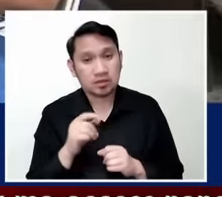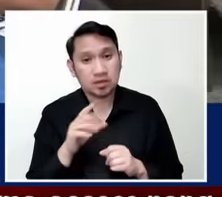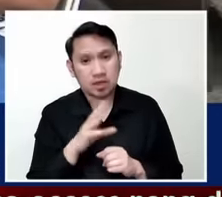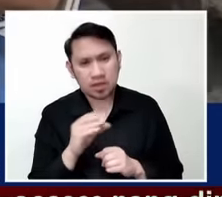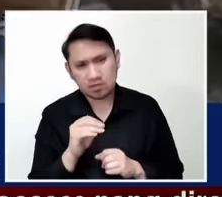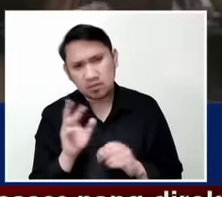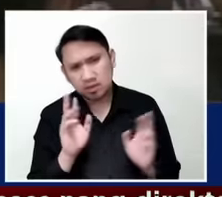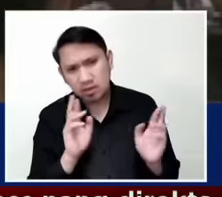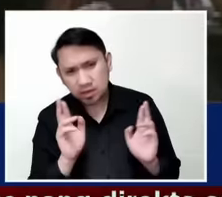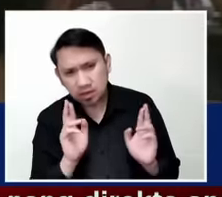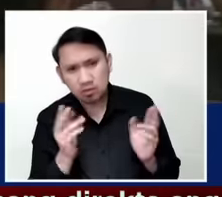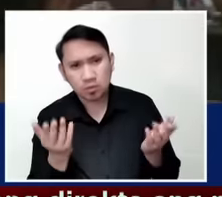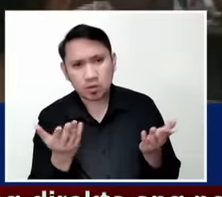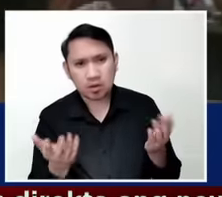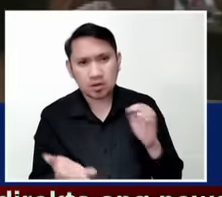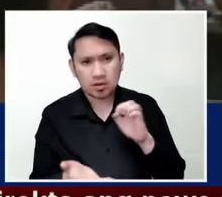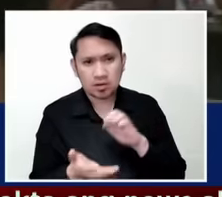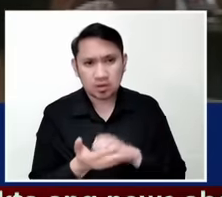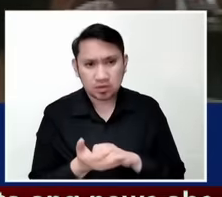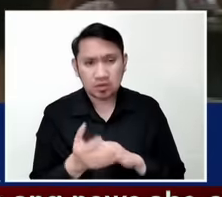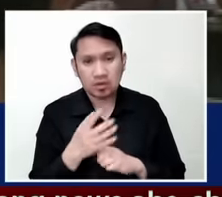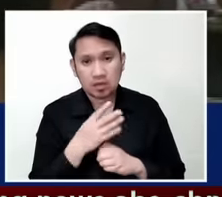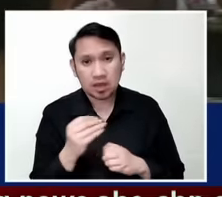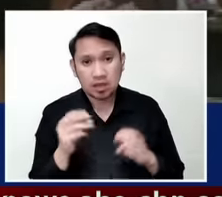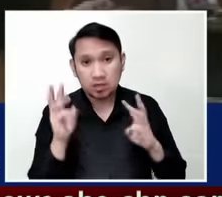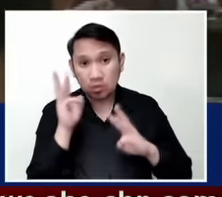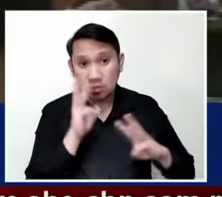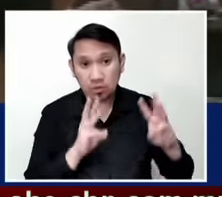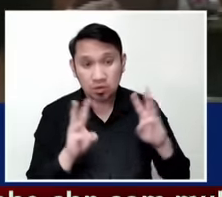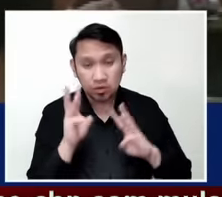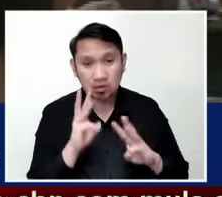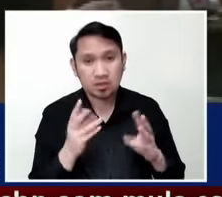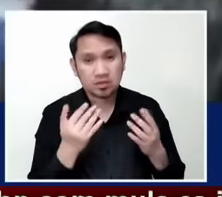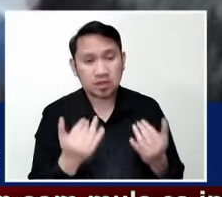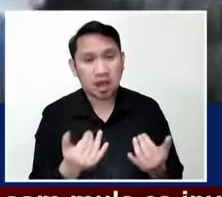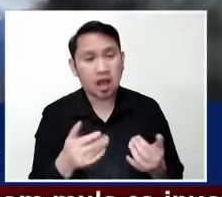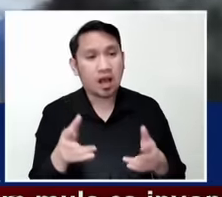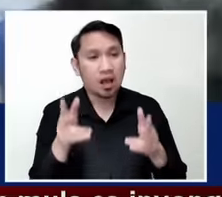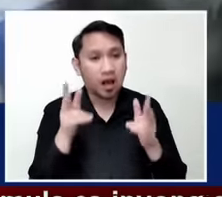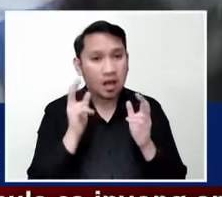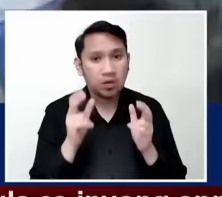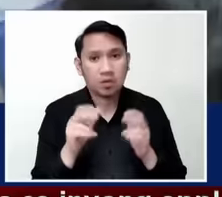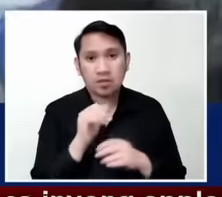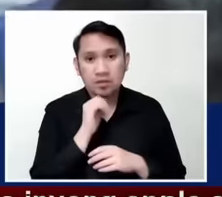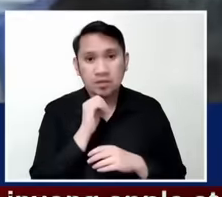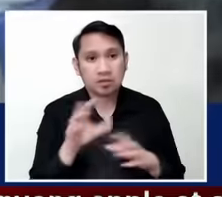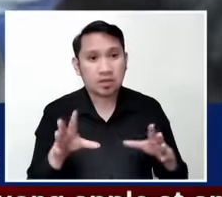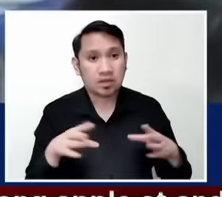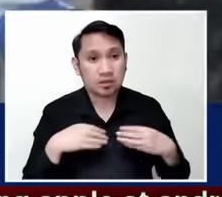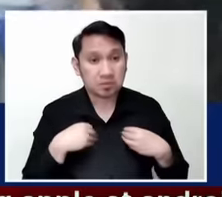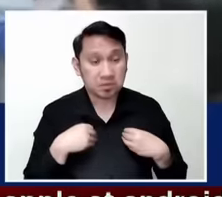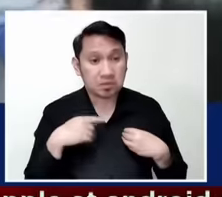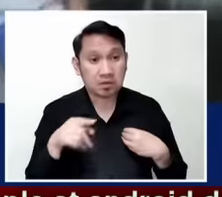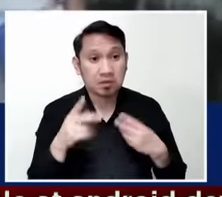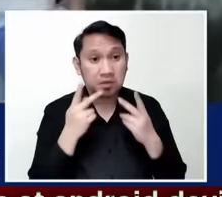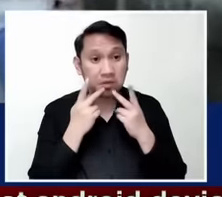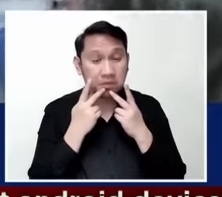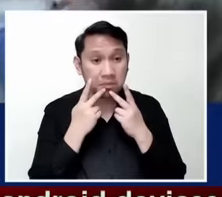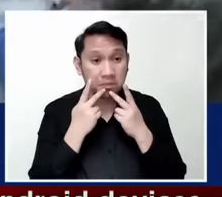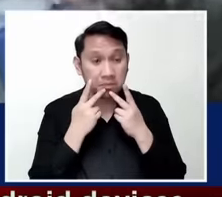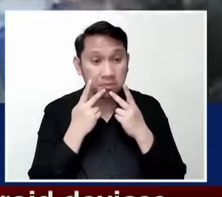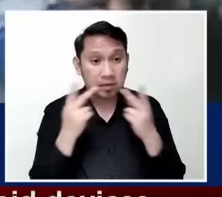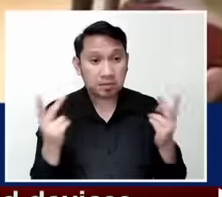ito i-enroll. Lalo pang nangamba si Julie nang mabalitaang hindi natatanggap ang mga pampublikong kolehiyo